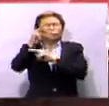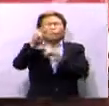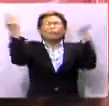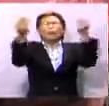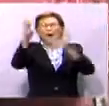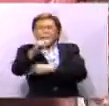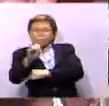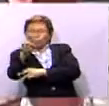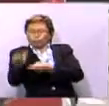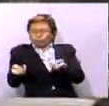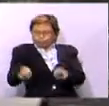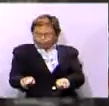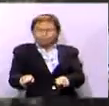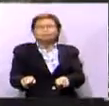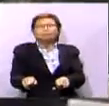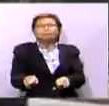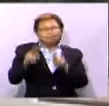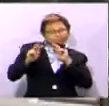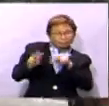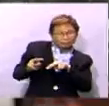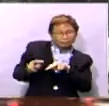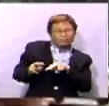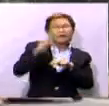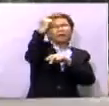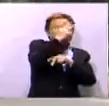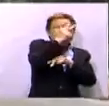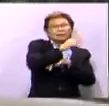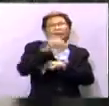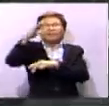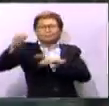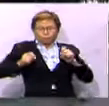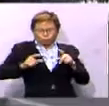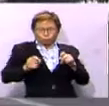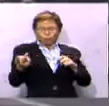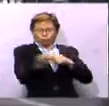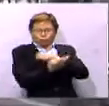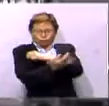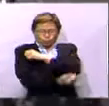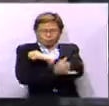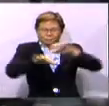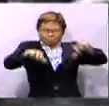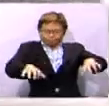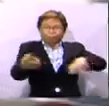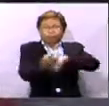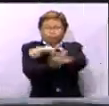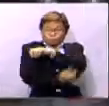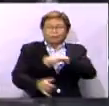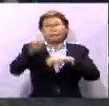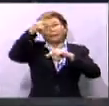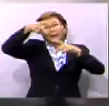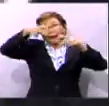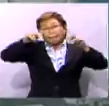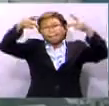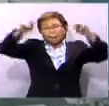majlis menandatangani memorandum persefahaman antara kerajaan dan syarikat swasta kedua-dua negara. Perdana Menteri juga